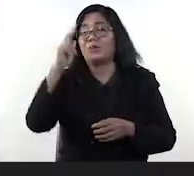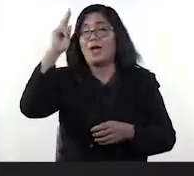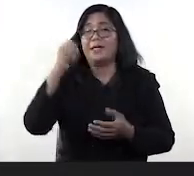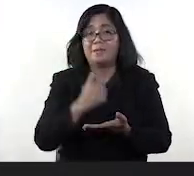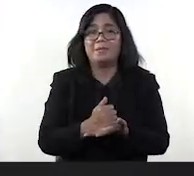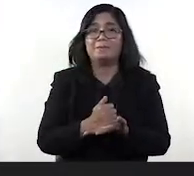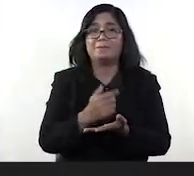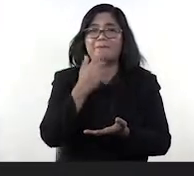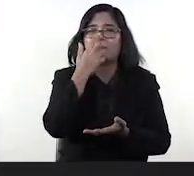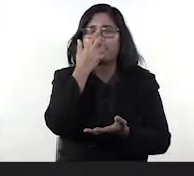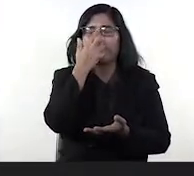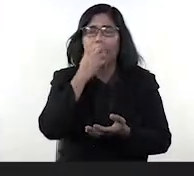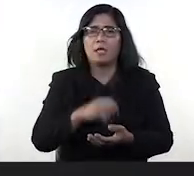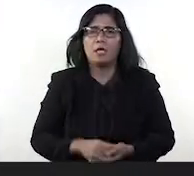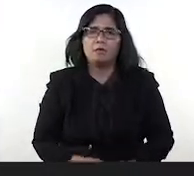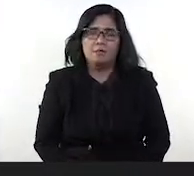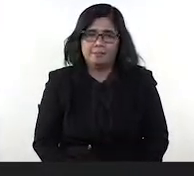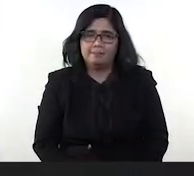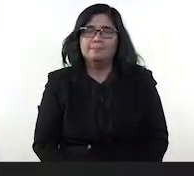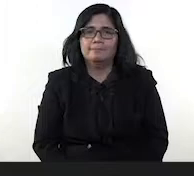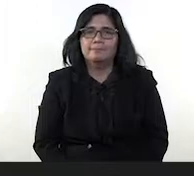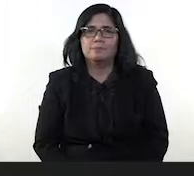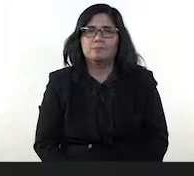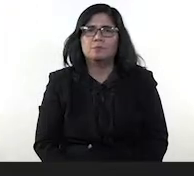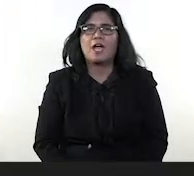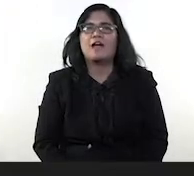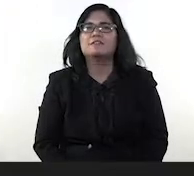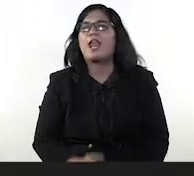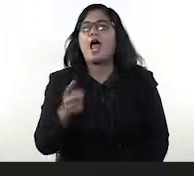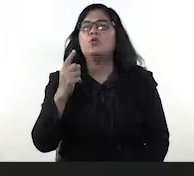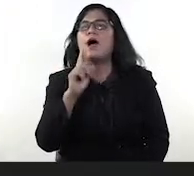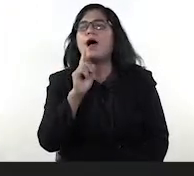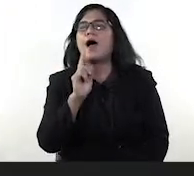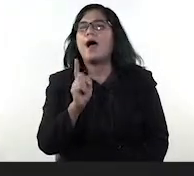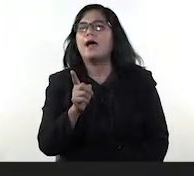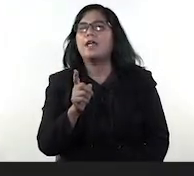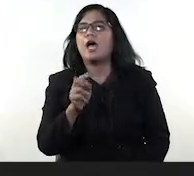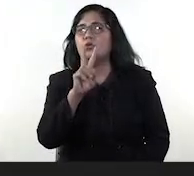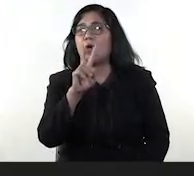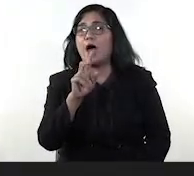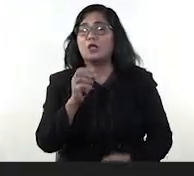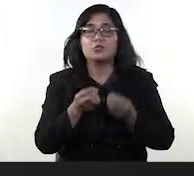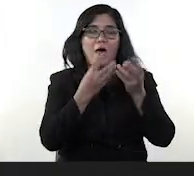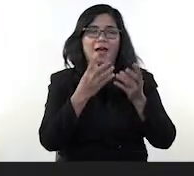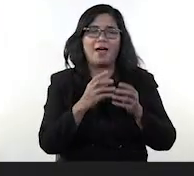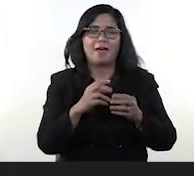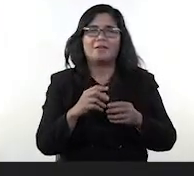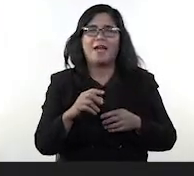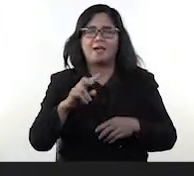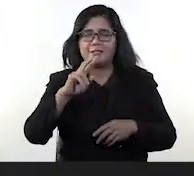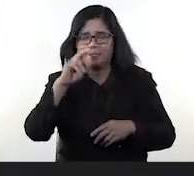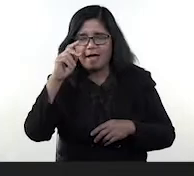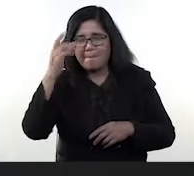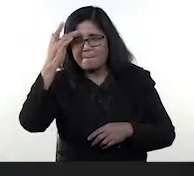adab Hai keadaan tertentu dalam hidup kita kata2 suara Hai Tinggal kita lihat bahan